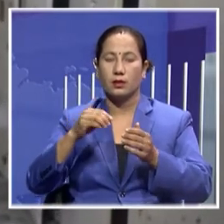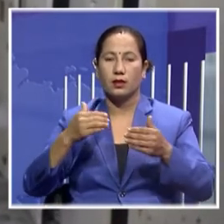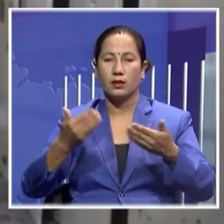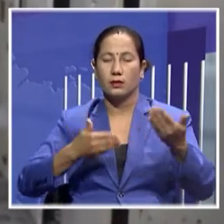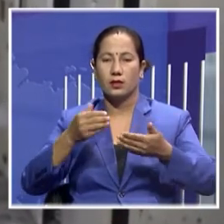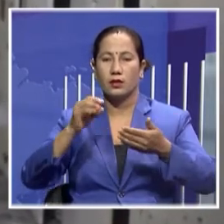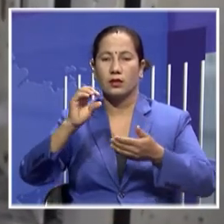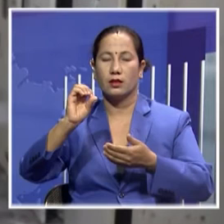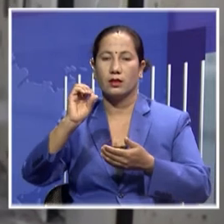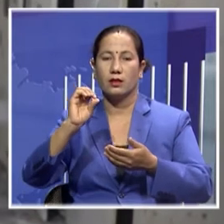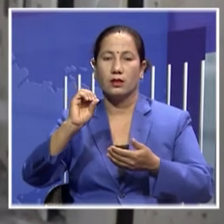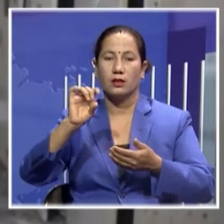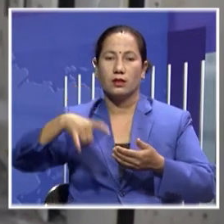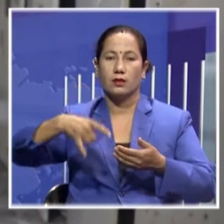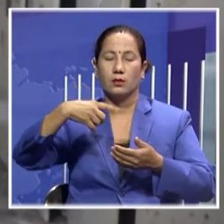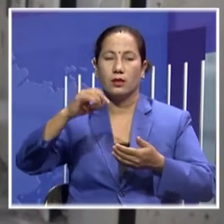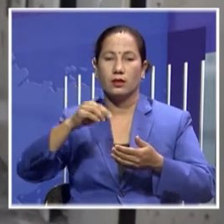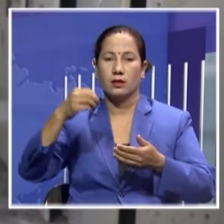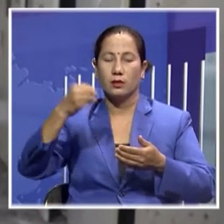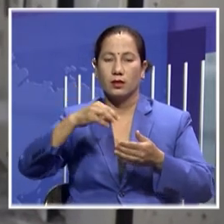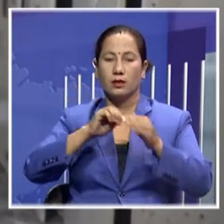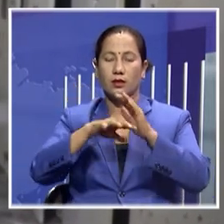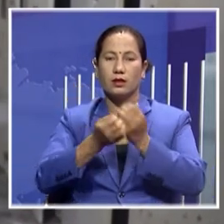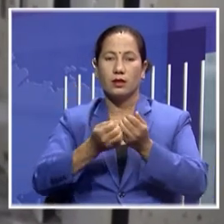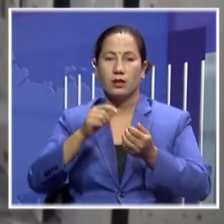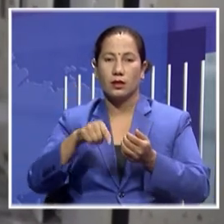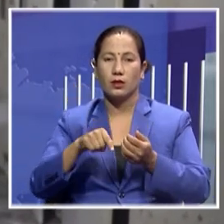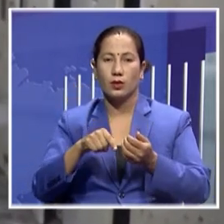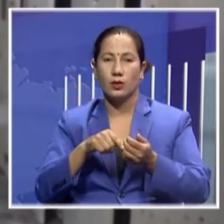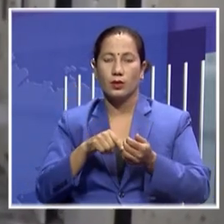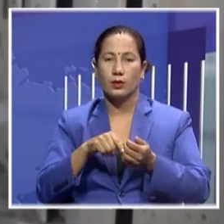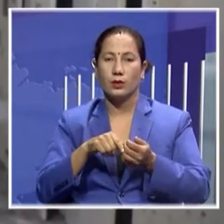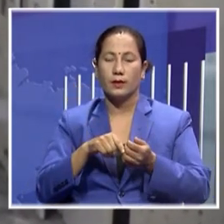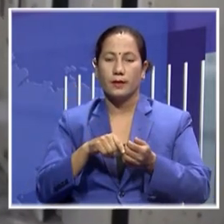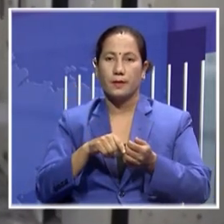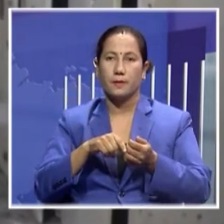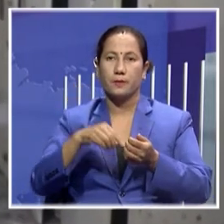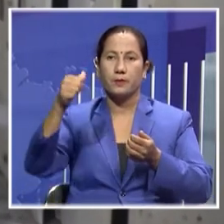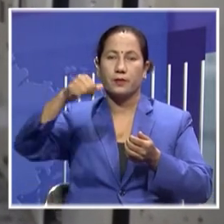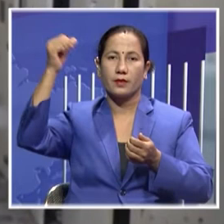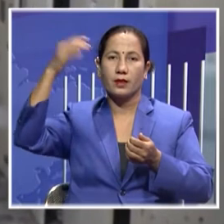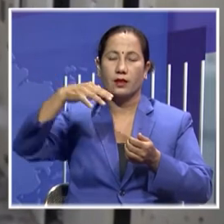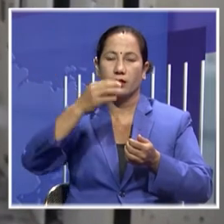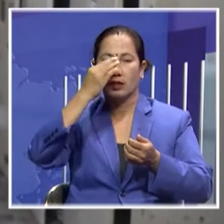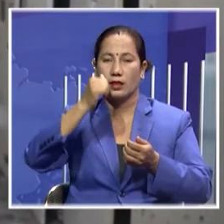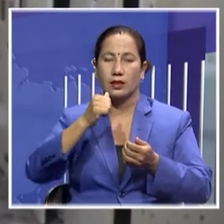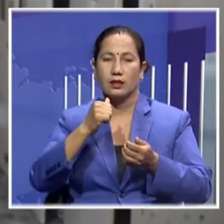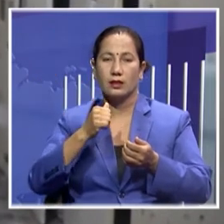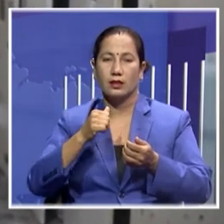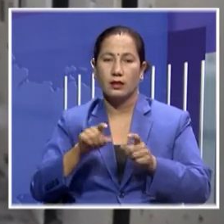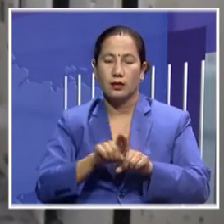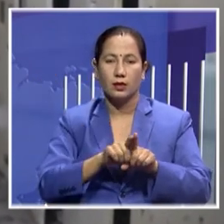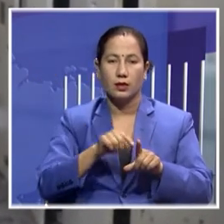दुईवटा फिडरहरूबाट चाहिँ हामीले बत्ती सञ्चालन गरिराखेका छौँ। र त्यो लाइन लेन्थको कारणले गर्दाखेरि पनि